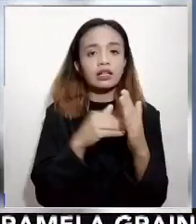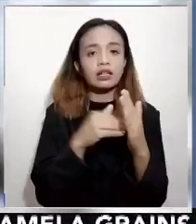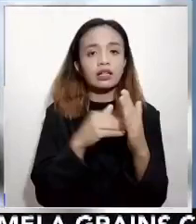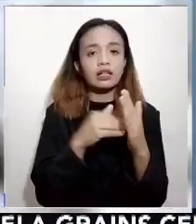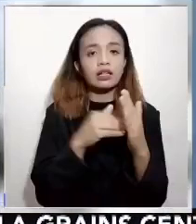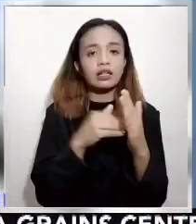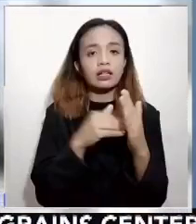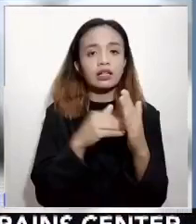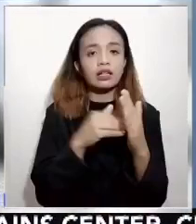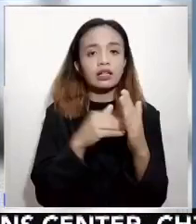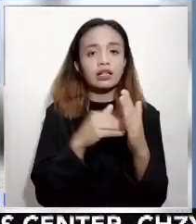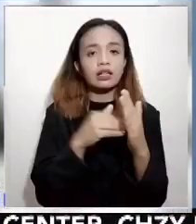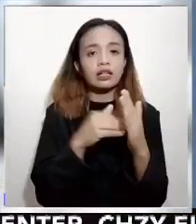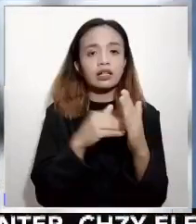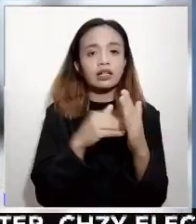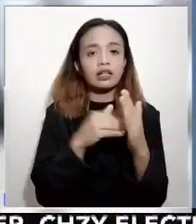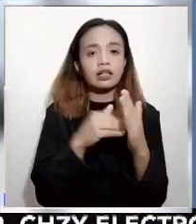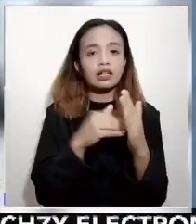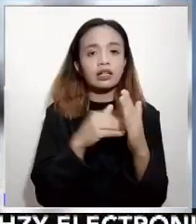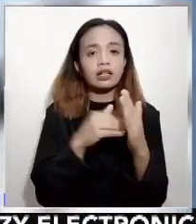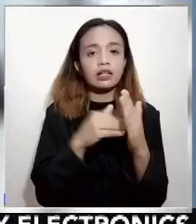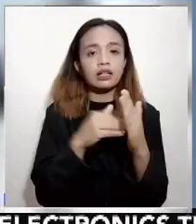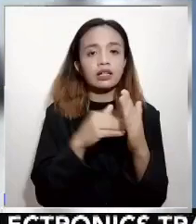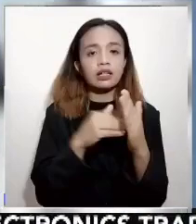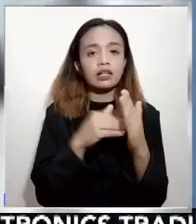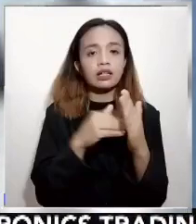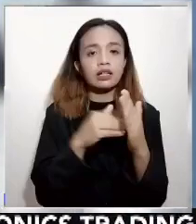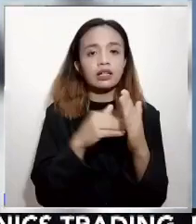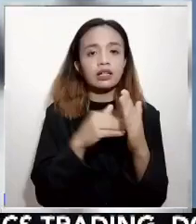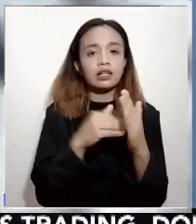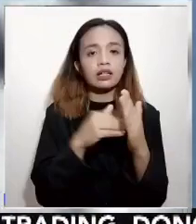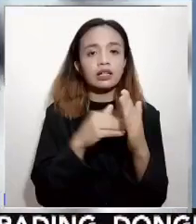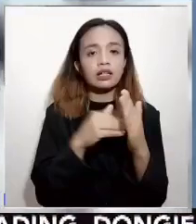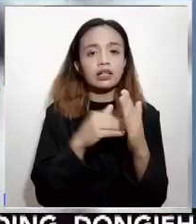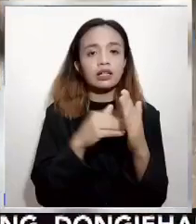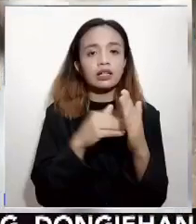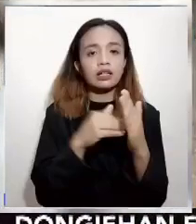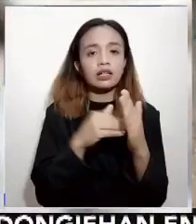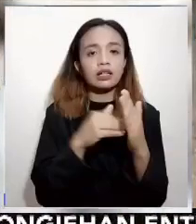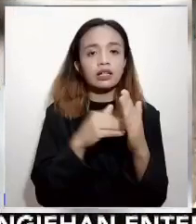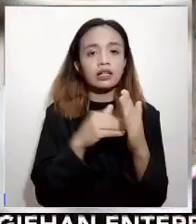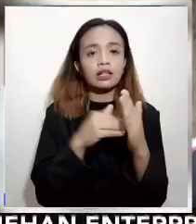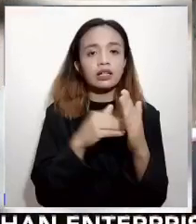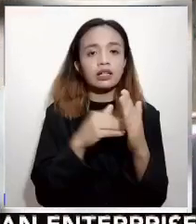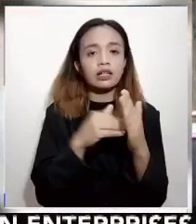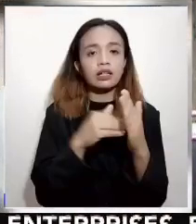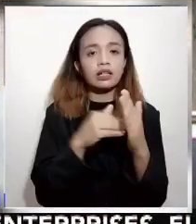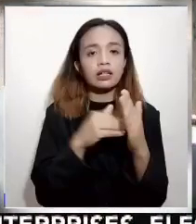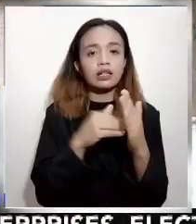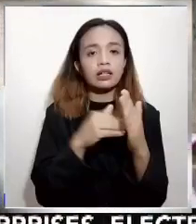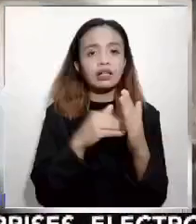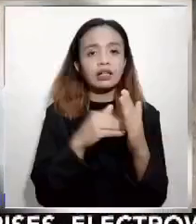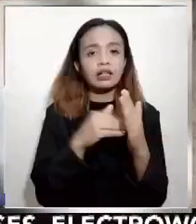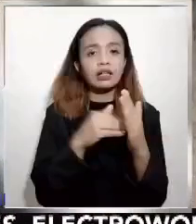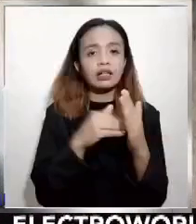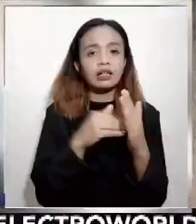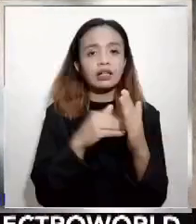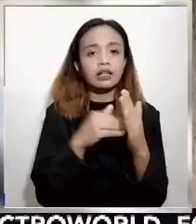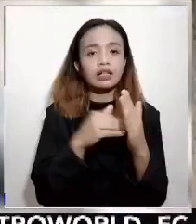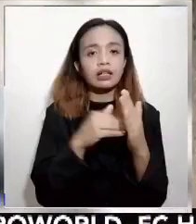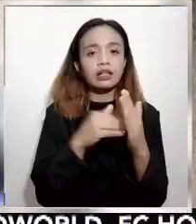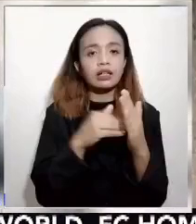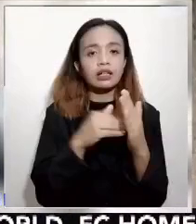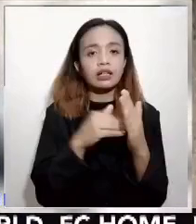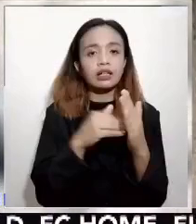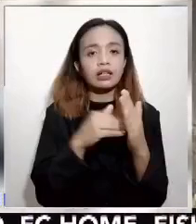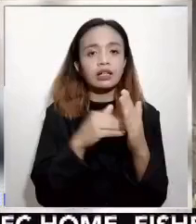Duterte, inanunsyong itinigil na ang pakikipag-usap sa China tungkol dito. Ayon sa Department of Foreign Affairs, humirit daw kasi